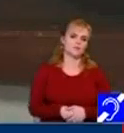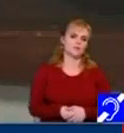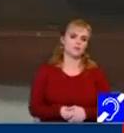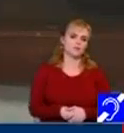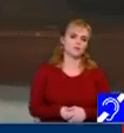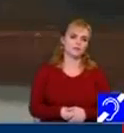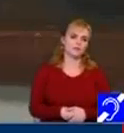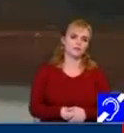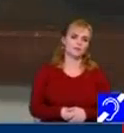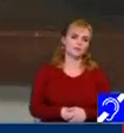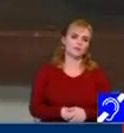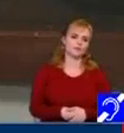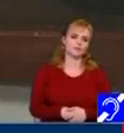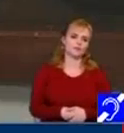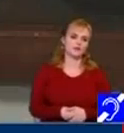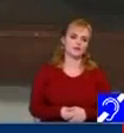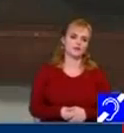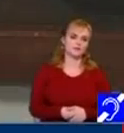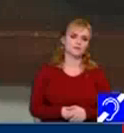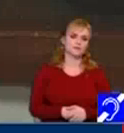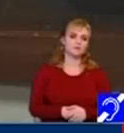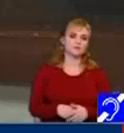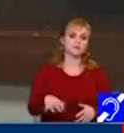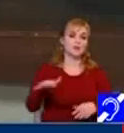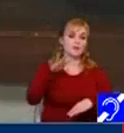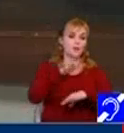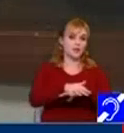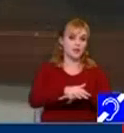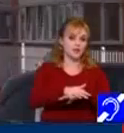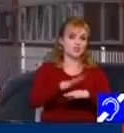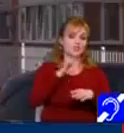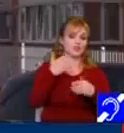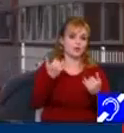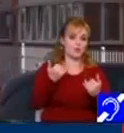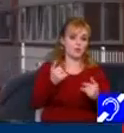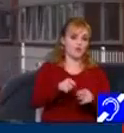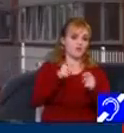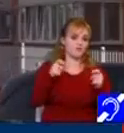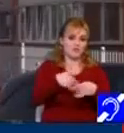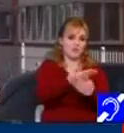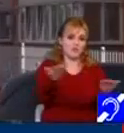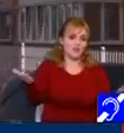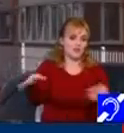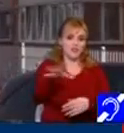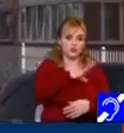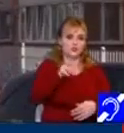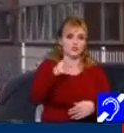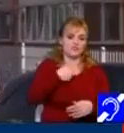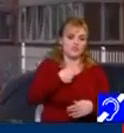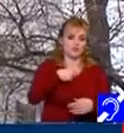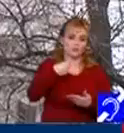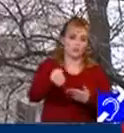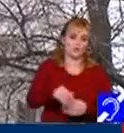este piața financiară, băncile acum sunt mai loiale. Datele statistice arată că în Republica